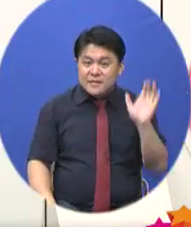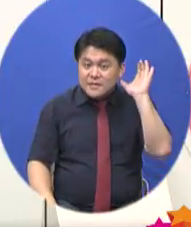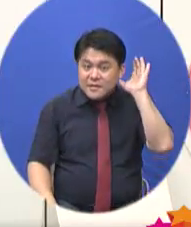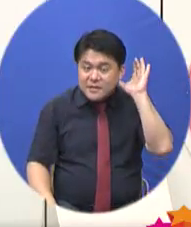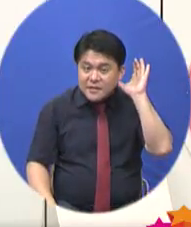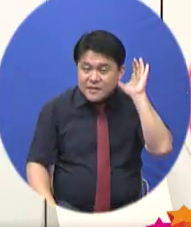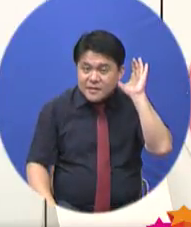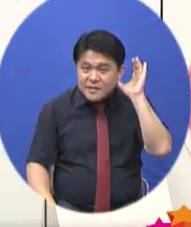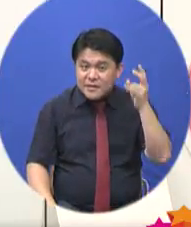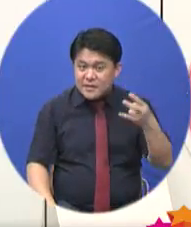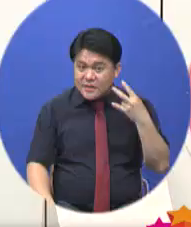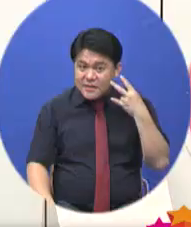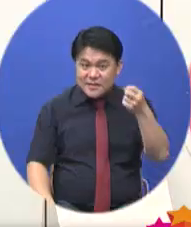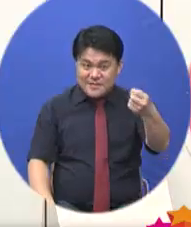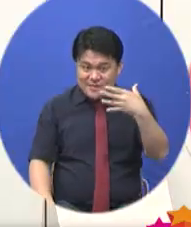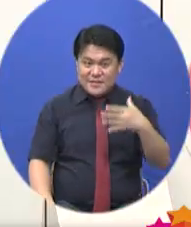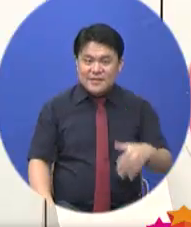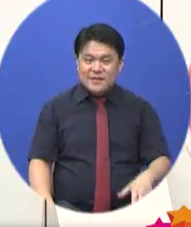여보세요?